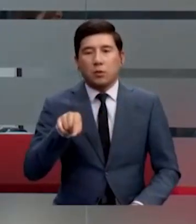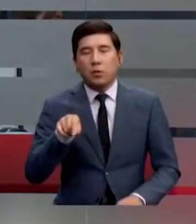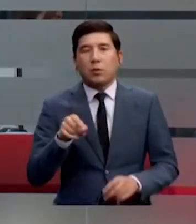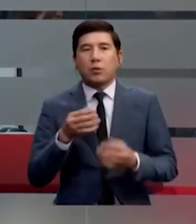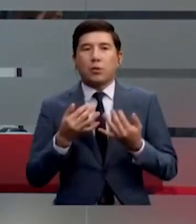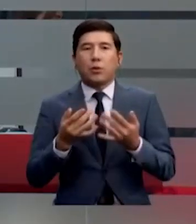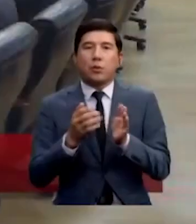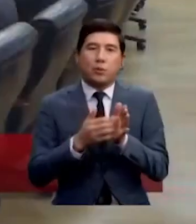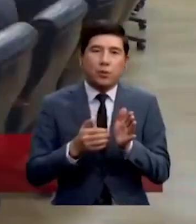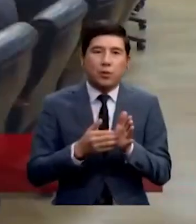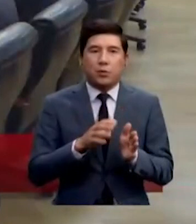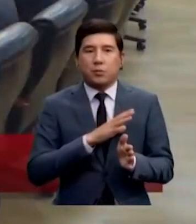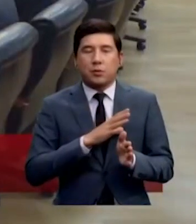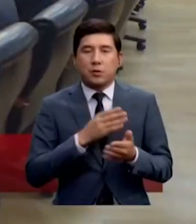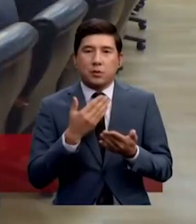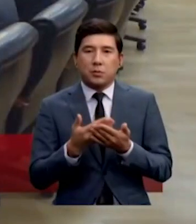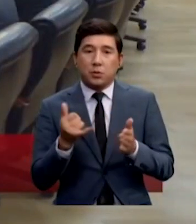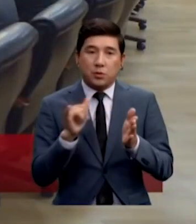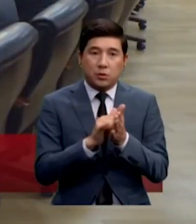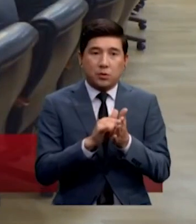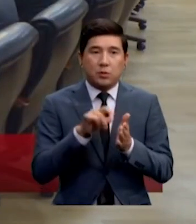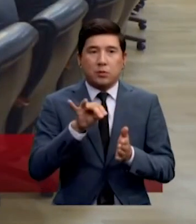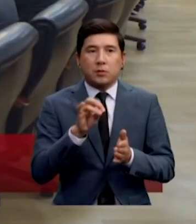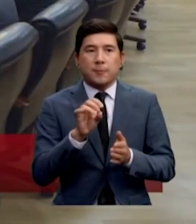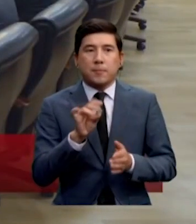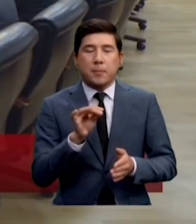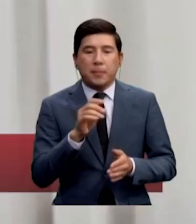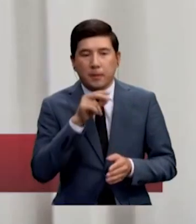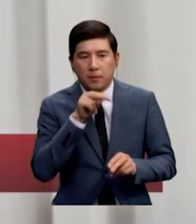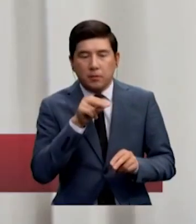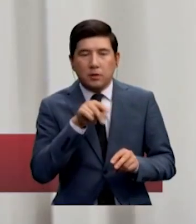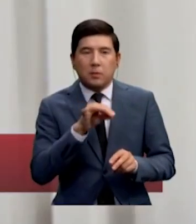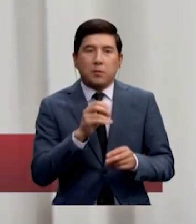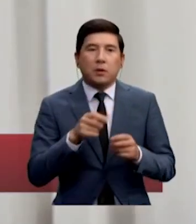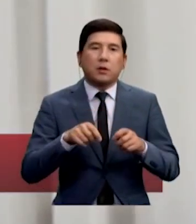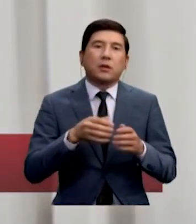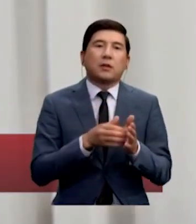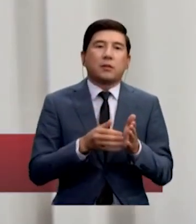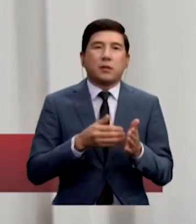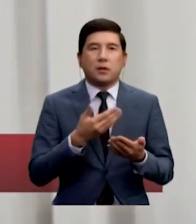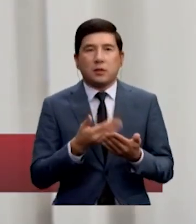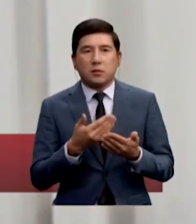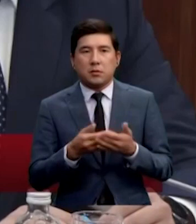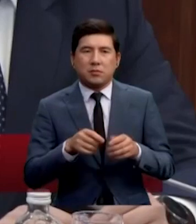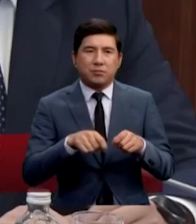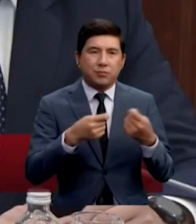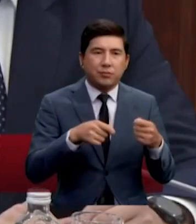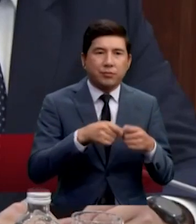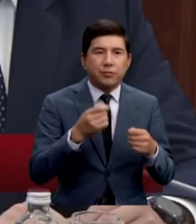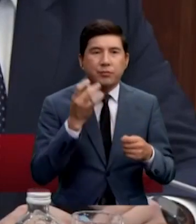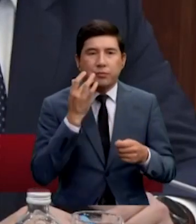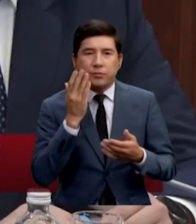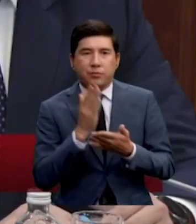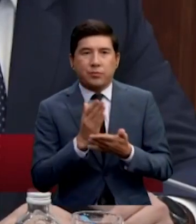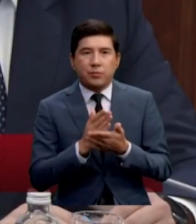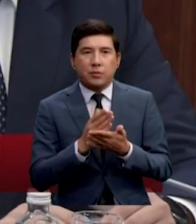анықтаған. Нысандардағы қондырғылардың қазіргі жай-күйі алаңдатып отыр екен. Тіпті ондағы жабдықтардың ақау шығып, жылыту маусымы кезінде апаттарға